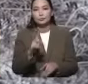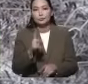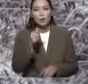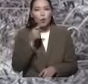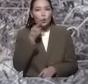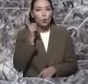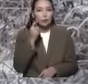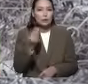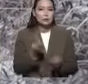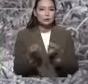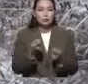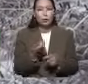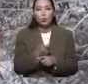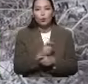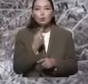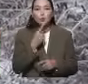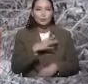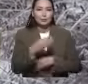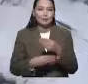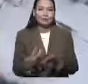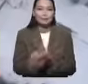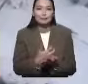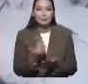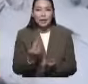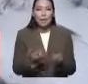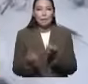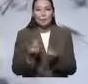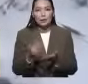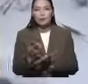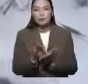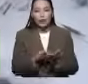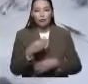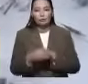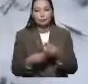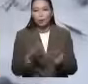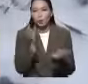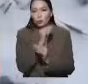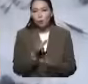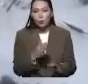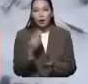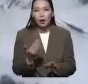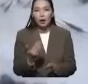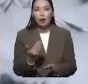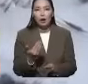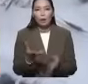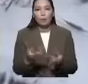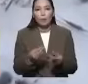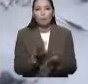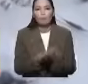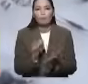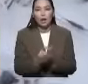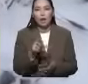болды. Ауыр айының қолайсыздығынан бітік шыққан бидайын дер кезінде оралмады. Ал ылғалға бөккен астығын элеваторлар қабылдамай